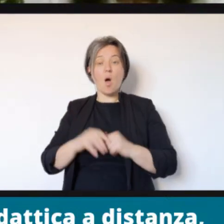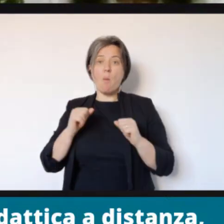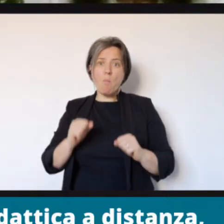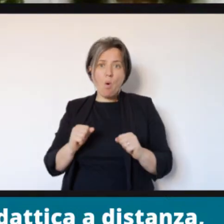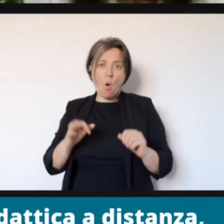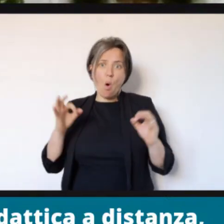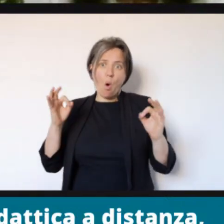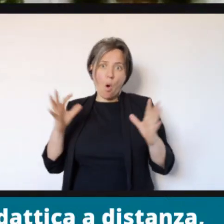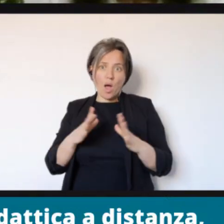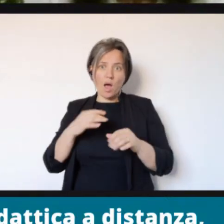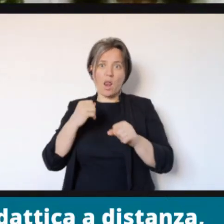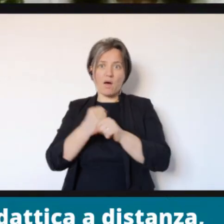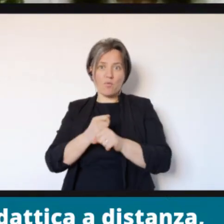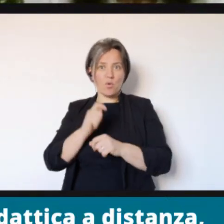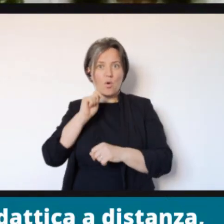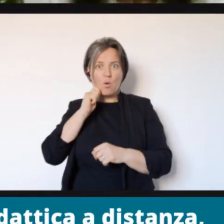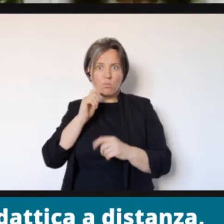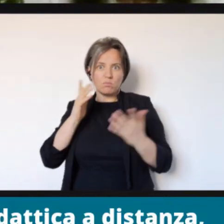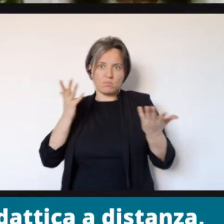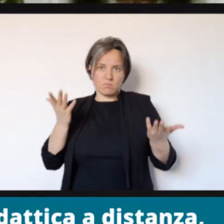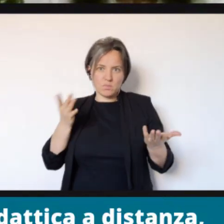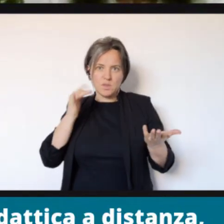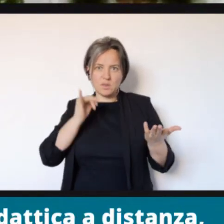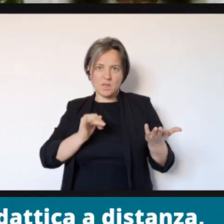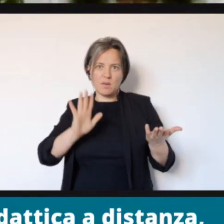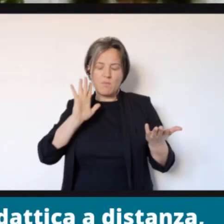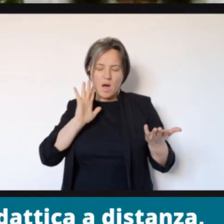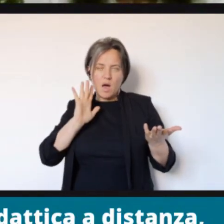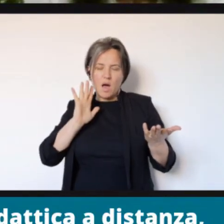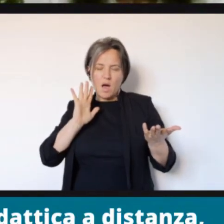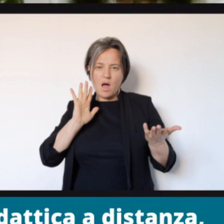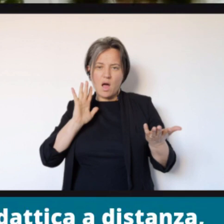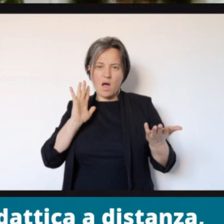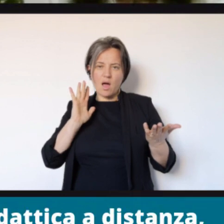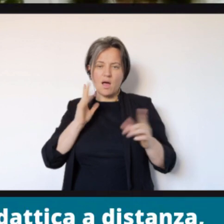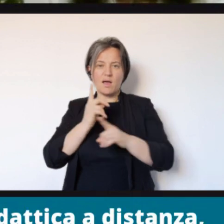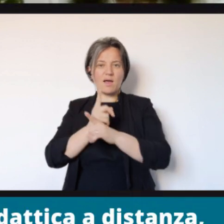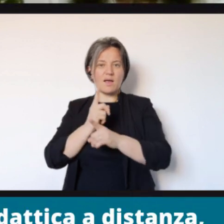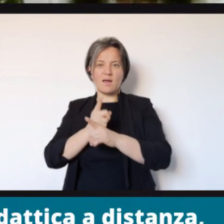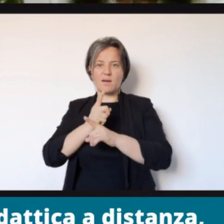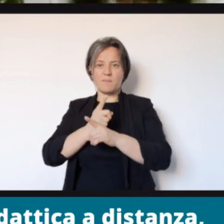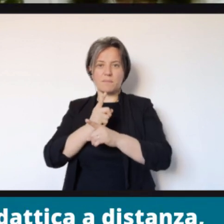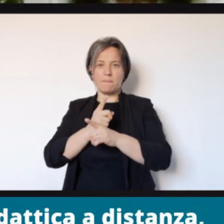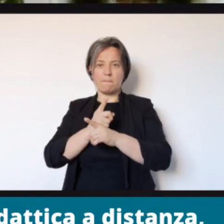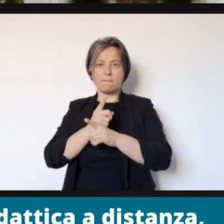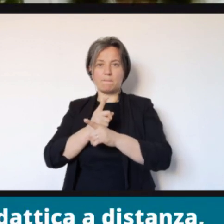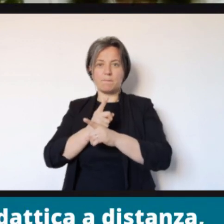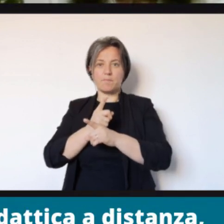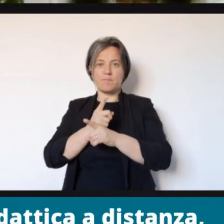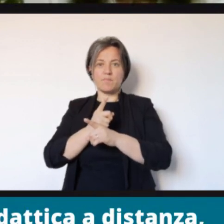perché può essere una grande occasione, però è una grande occasione se diventa,